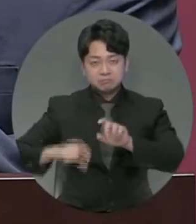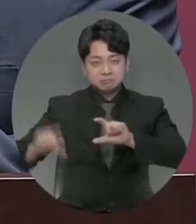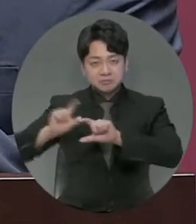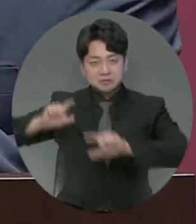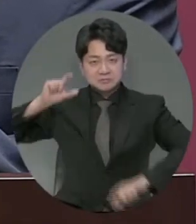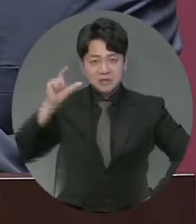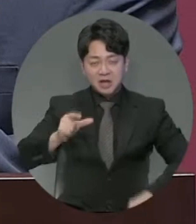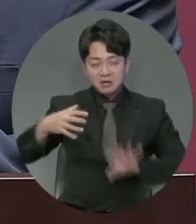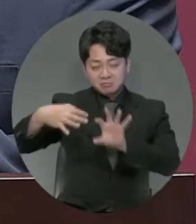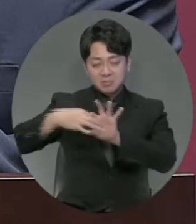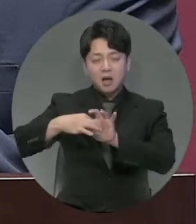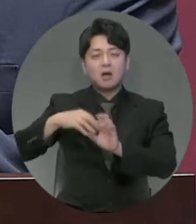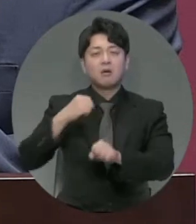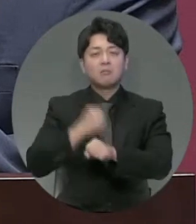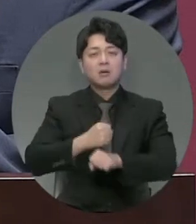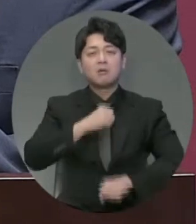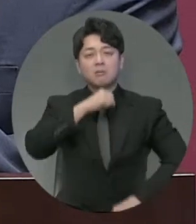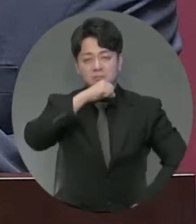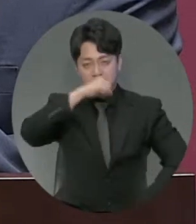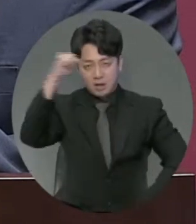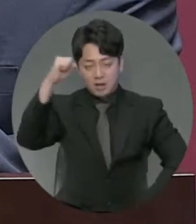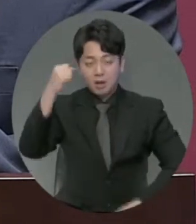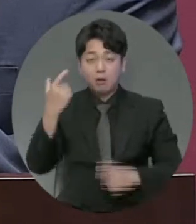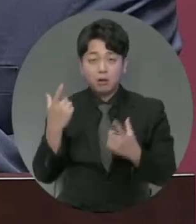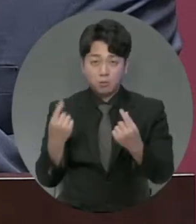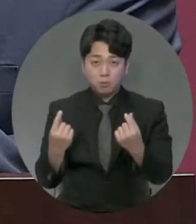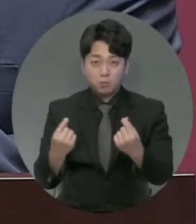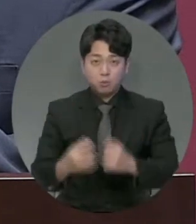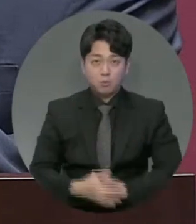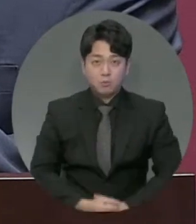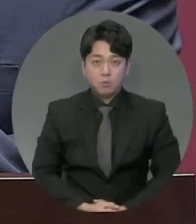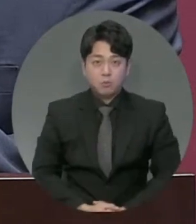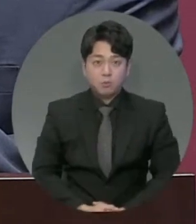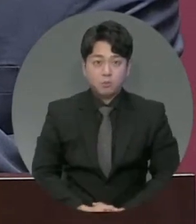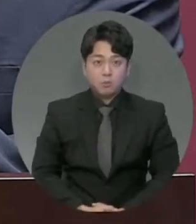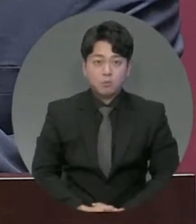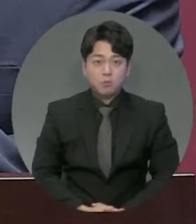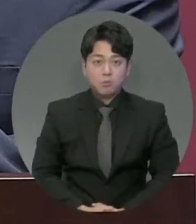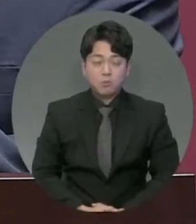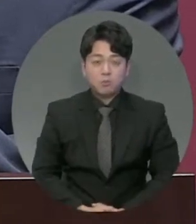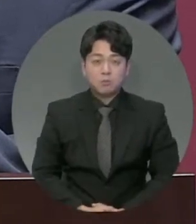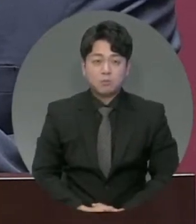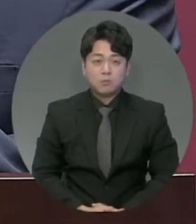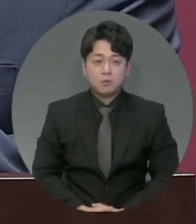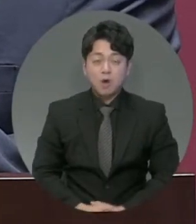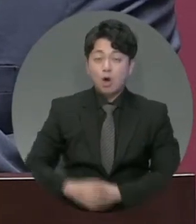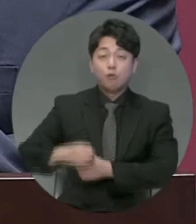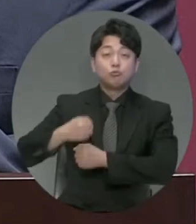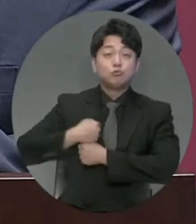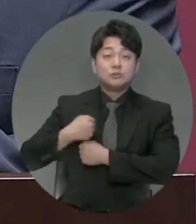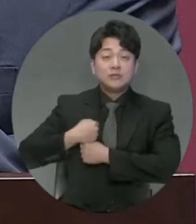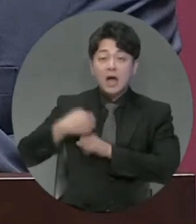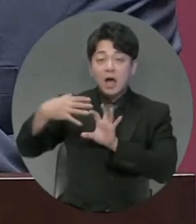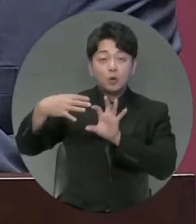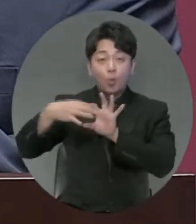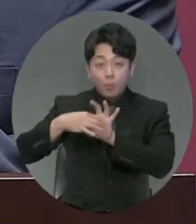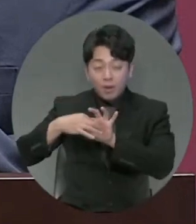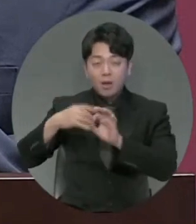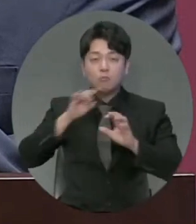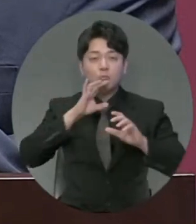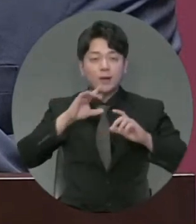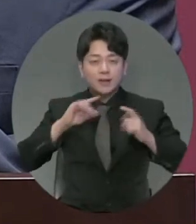이렇게 보고요. 그 기반은 비록 우리 군사적인 한미 동맹뿐만이 아니고 또